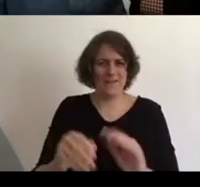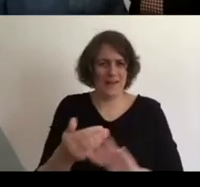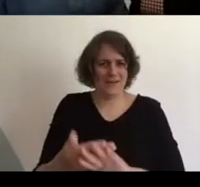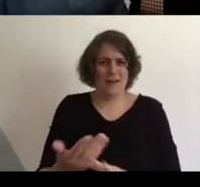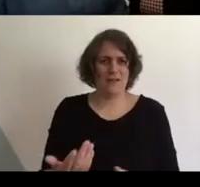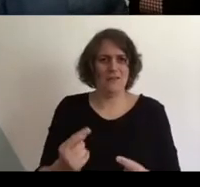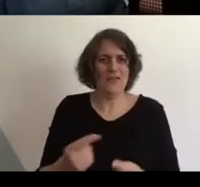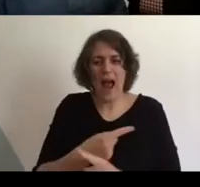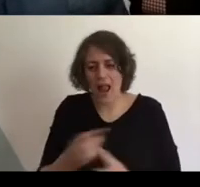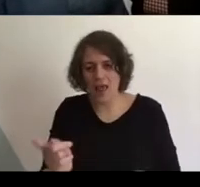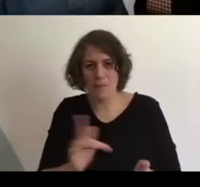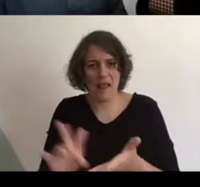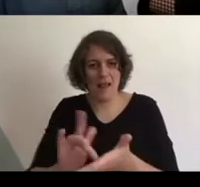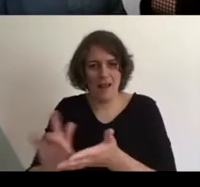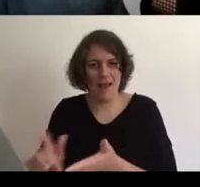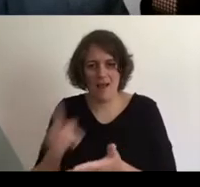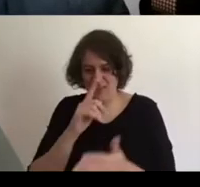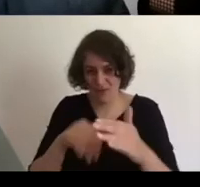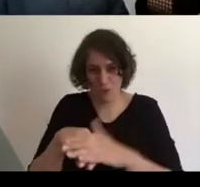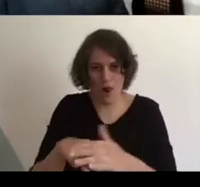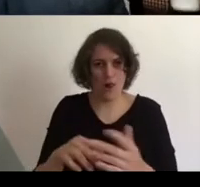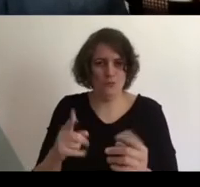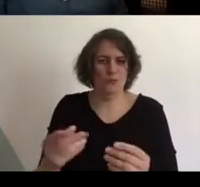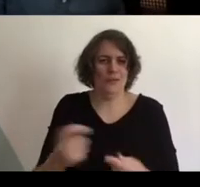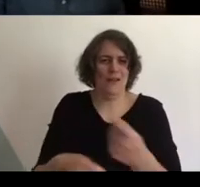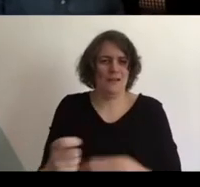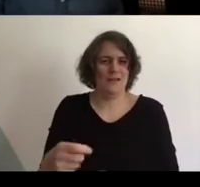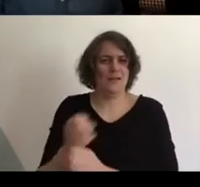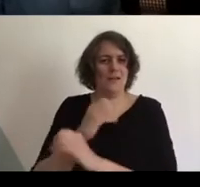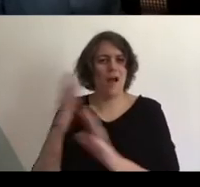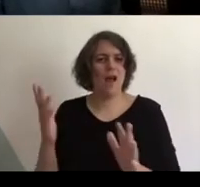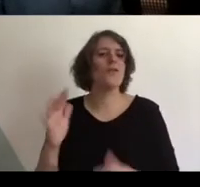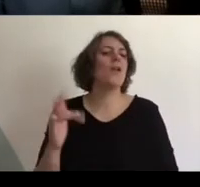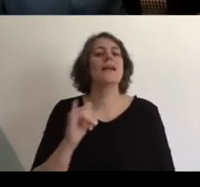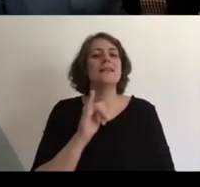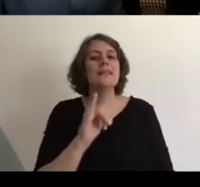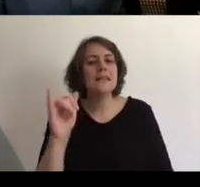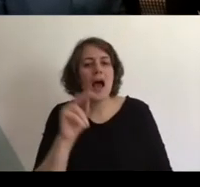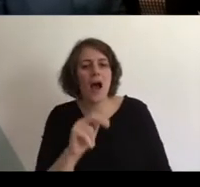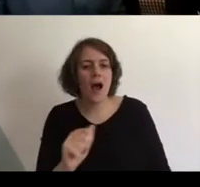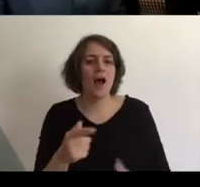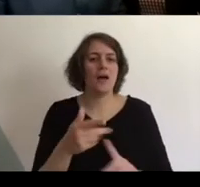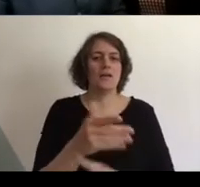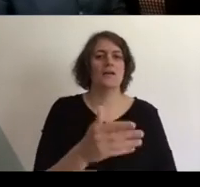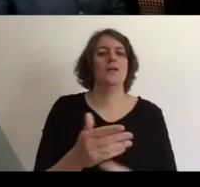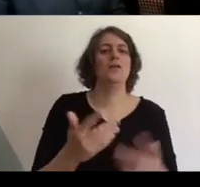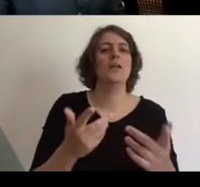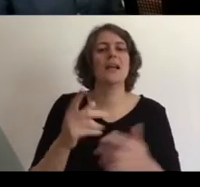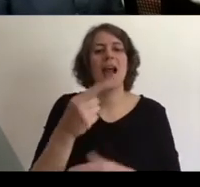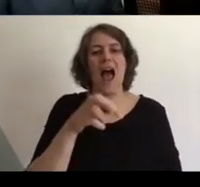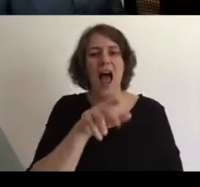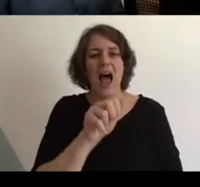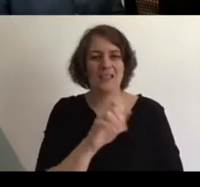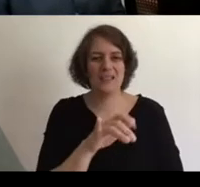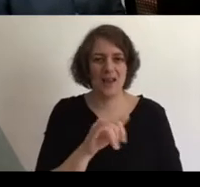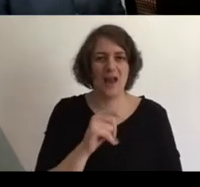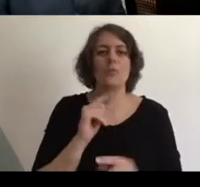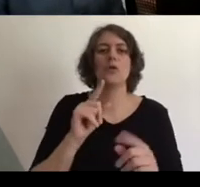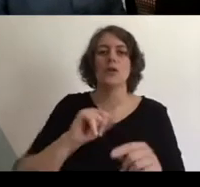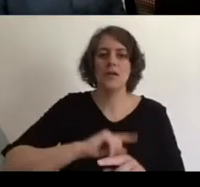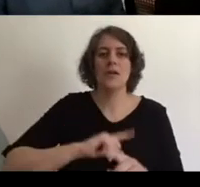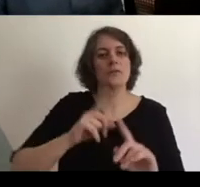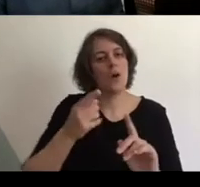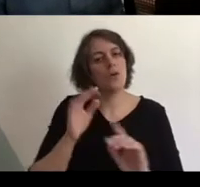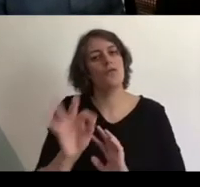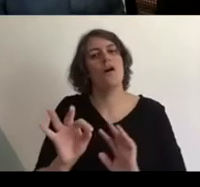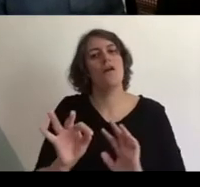arbeitet oder sich da bewirbt, so wie Ina, so wie Grazia, so wie ich vielleicht im Kindergarten, wir stehen dann auch ein Stück weit für die Veränderung. Und so habe